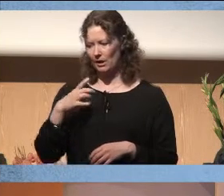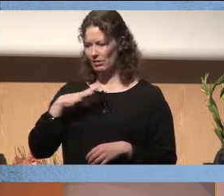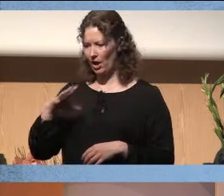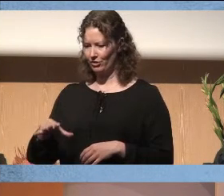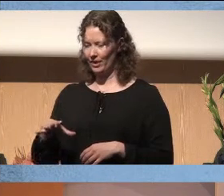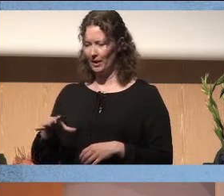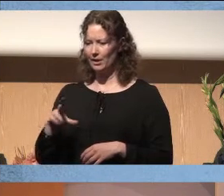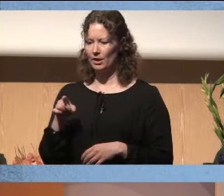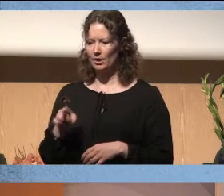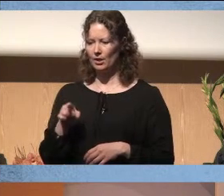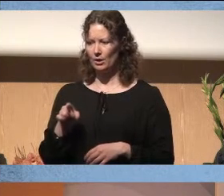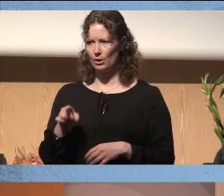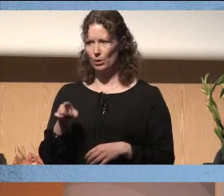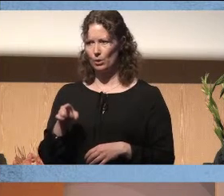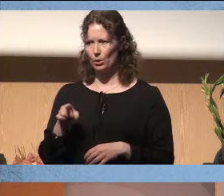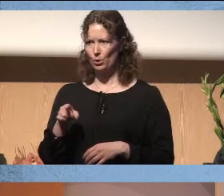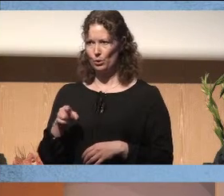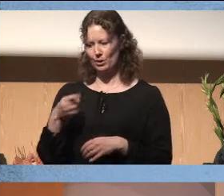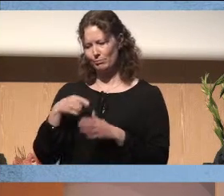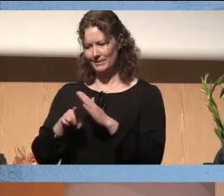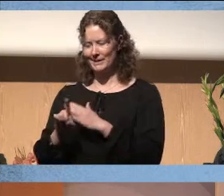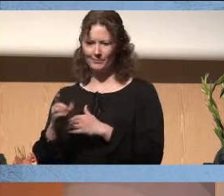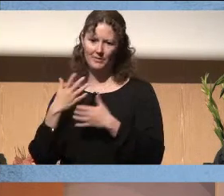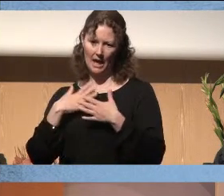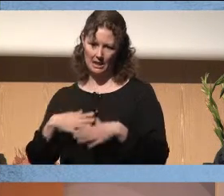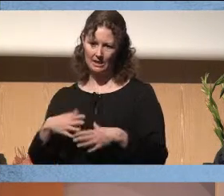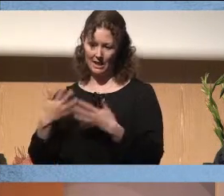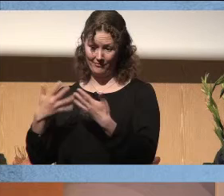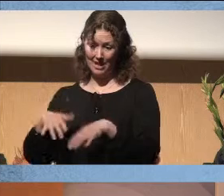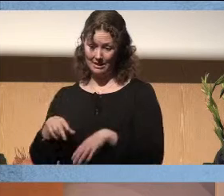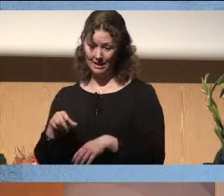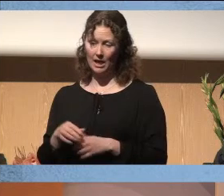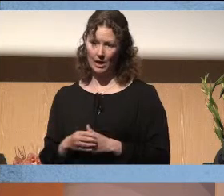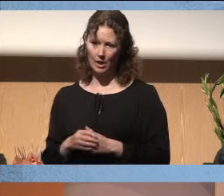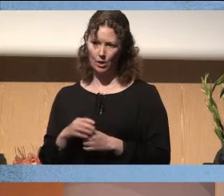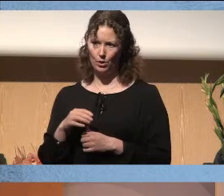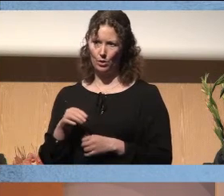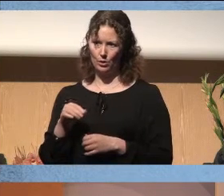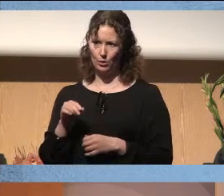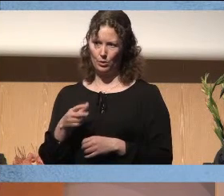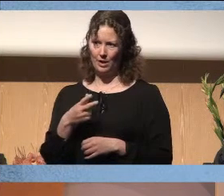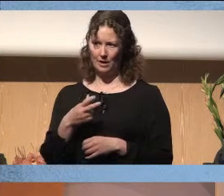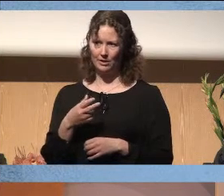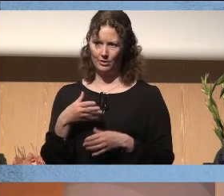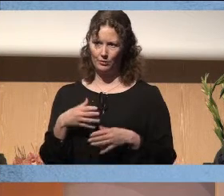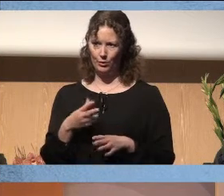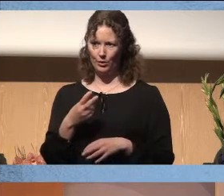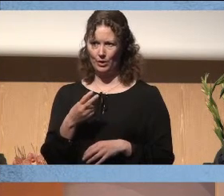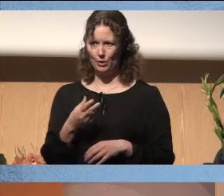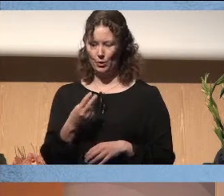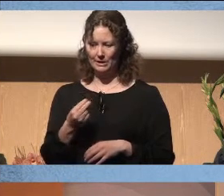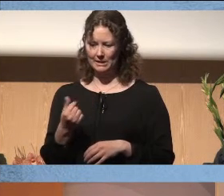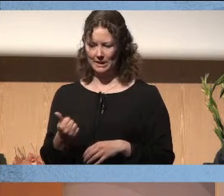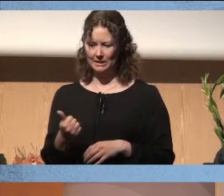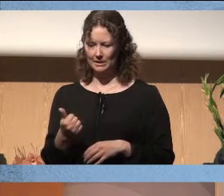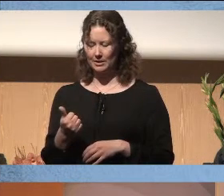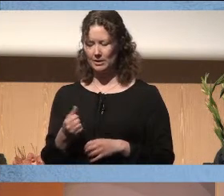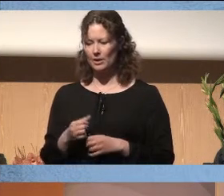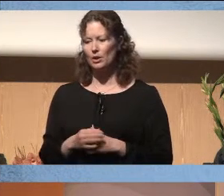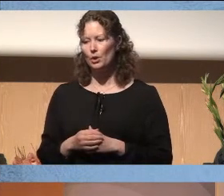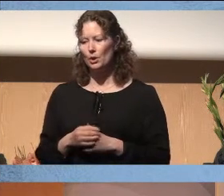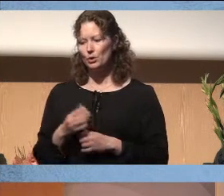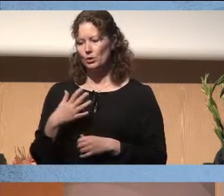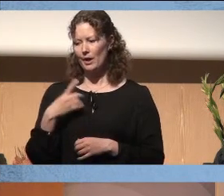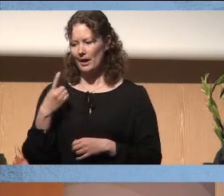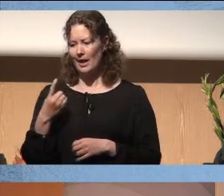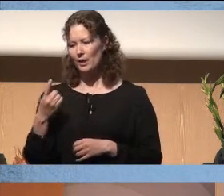som har gått inn i helsevesenet, som er rundt 30, det blir 68, ikke sant? Og så har jeg en nå da